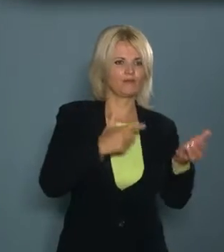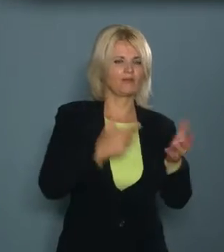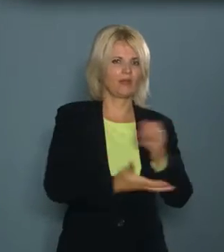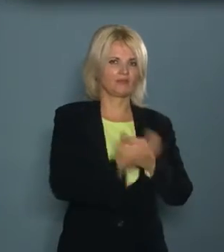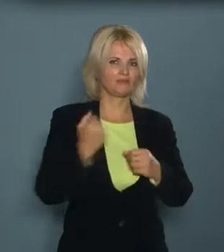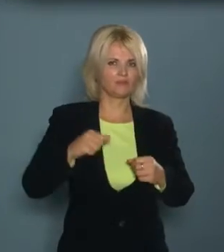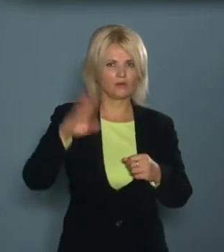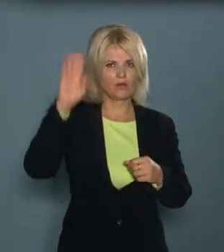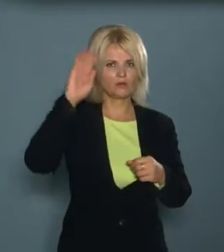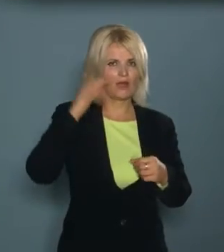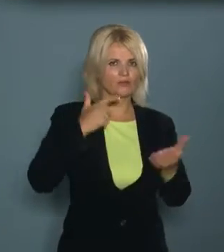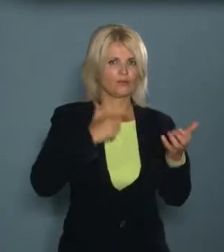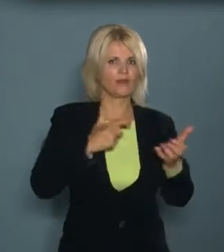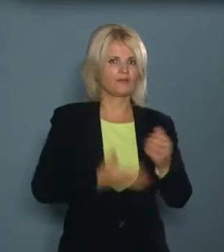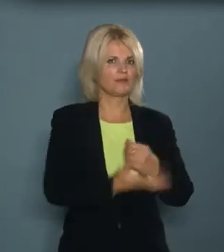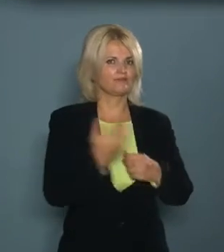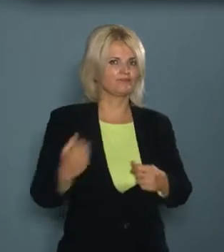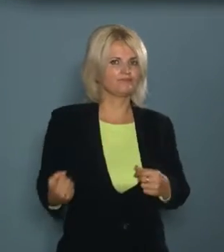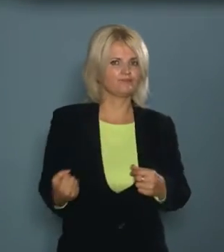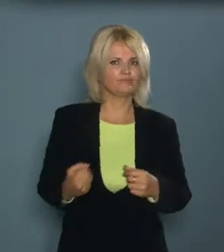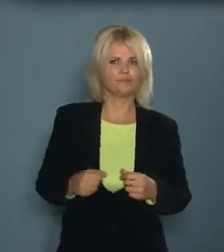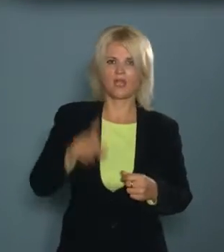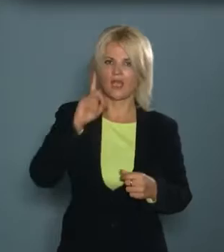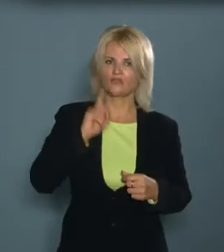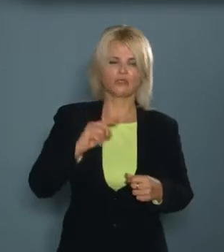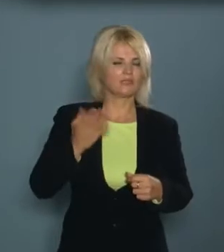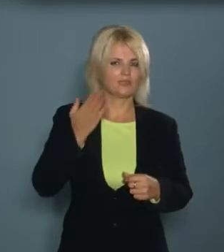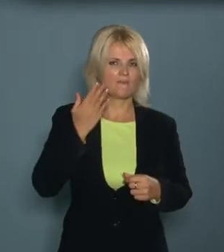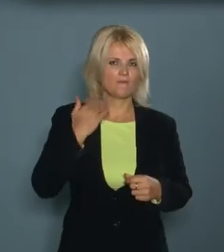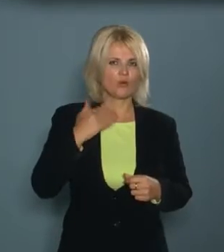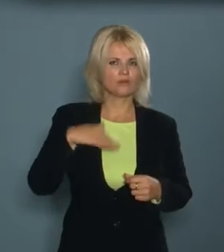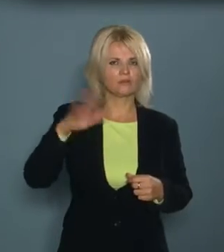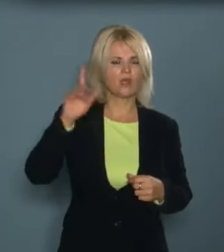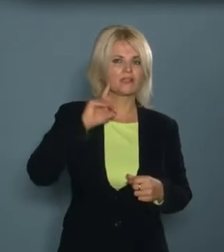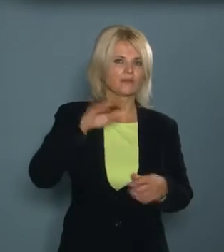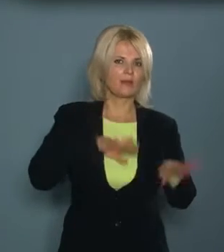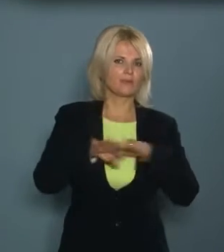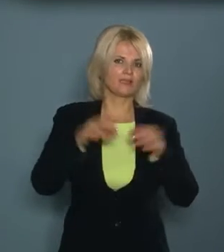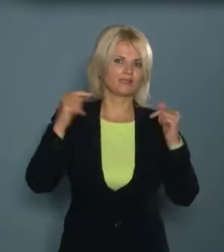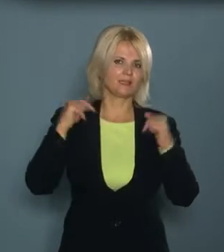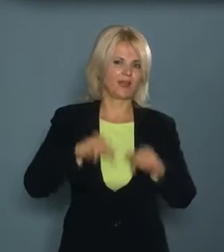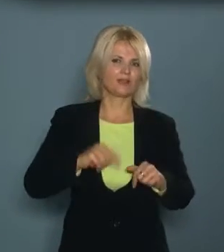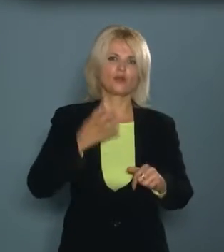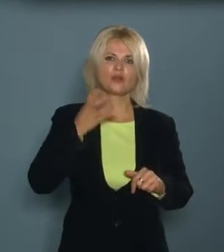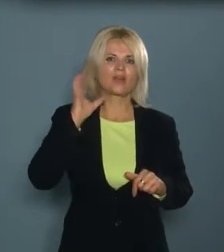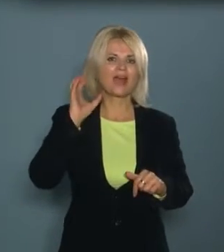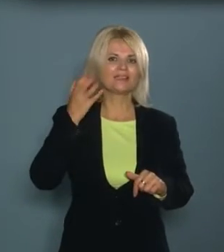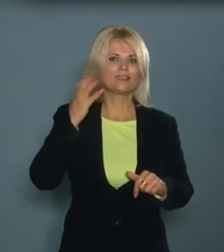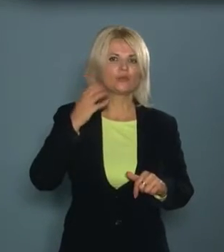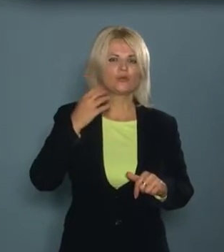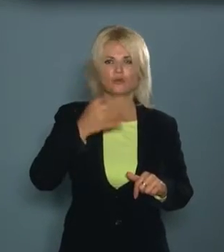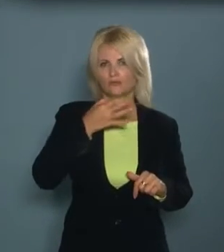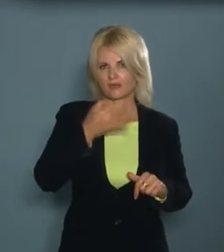ott állomásozó katonákat. Nekik esélyük sem volt arra, hogy Nagy Imre miniszterelnök híressé vált rádióbejelentése